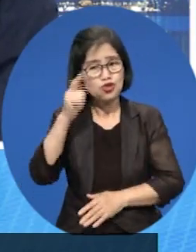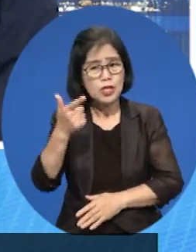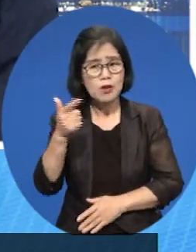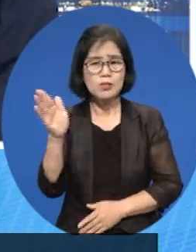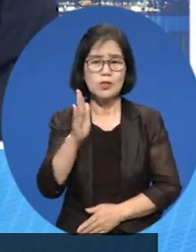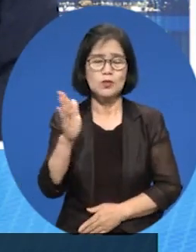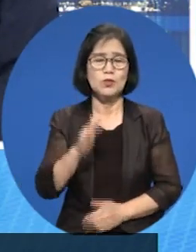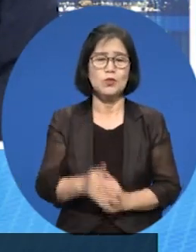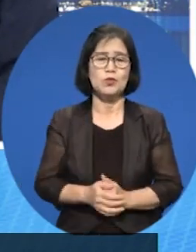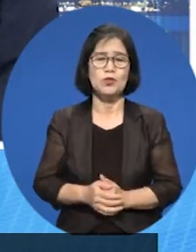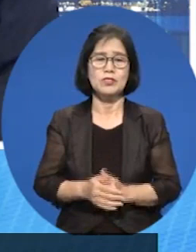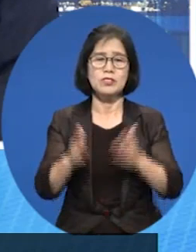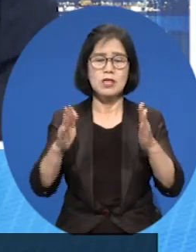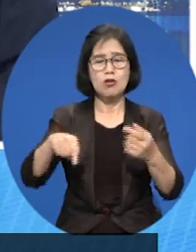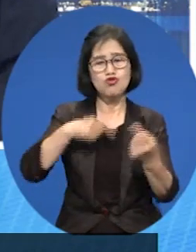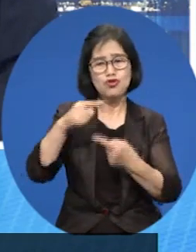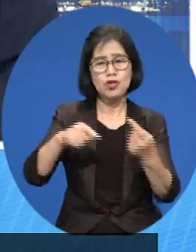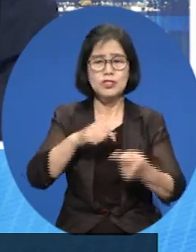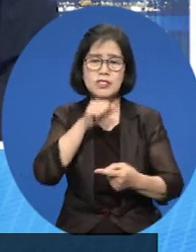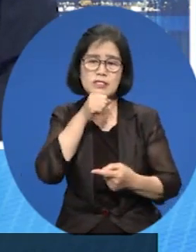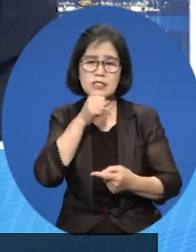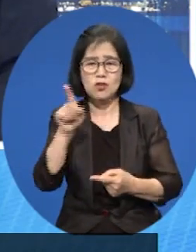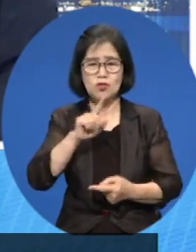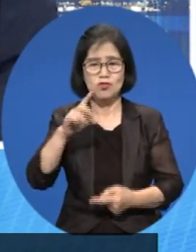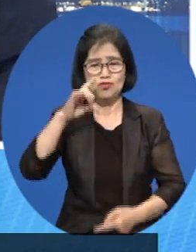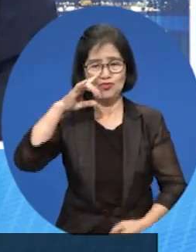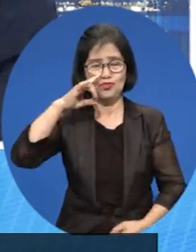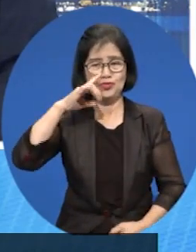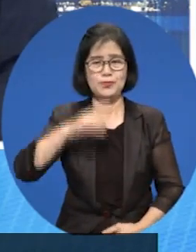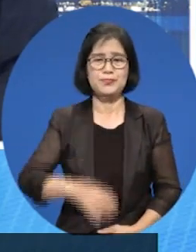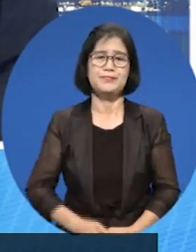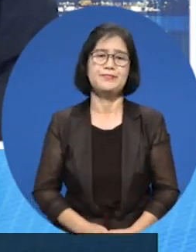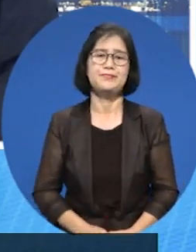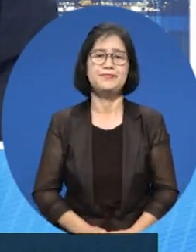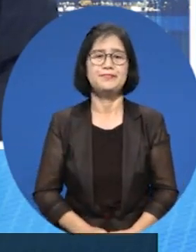되고 있는데 그 안에 운영 실적 등등이 궁금합니다 시장님